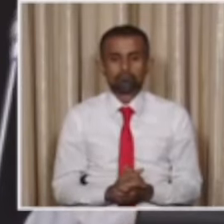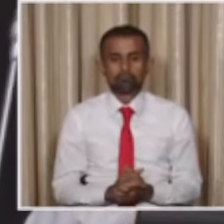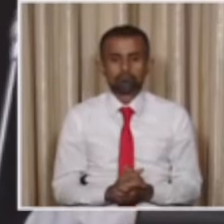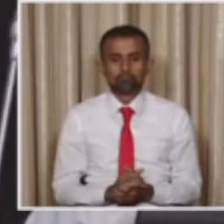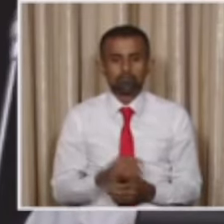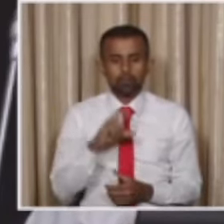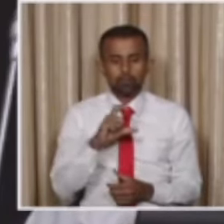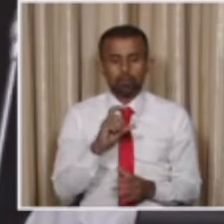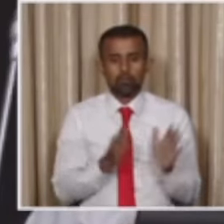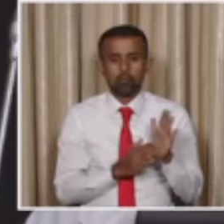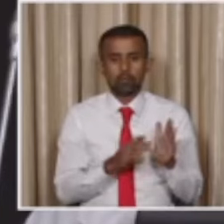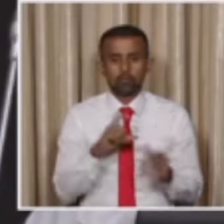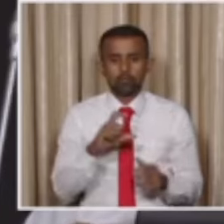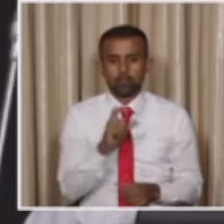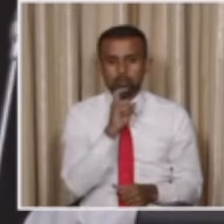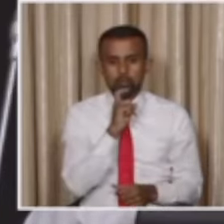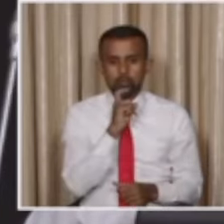කොළඹ මහේස්ත්‍රාත් අධිකරණේ